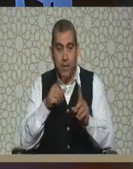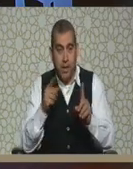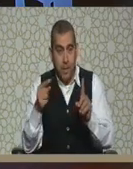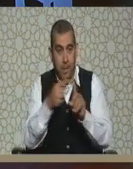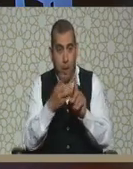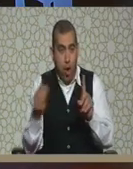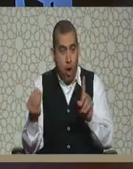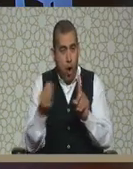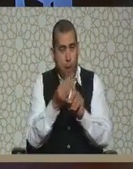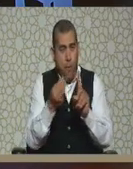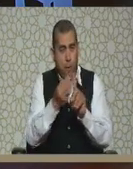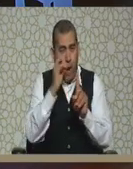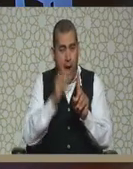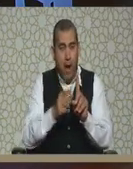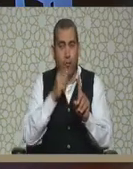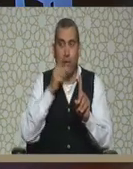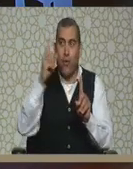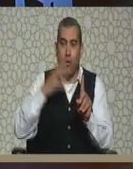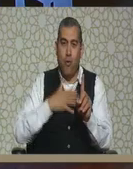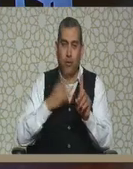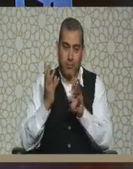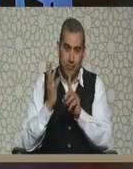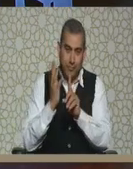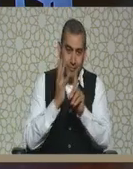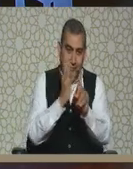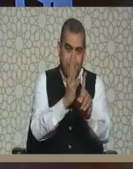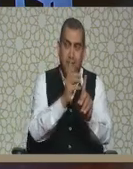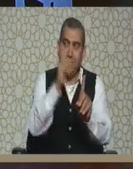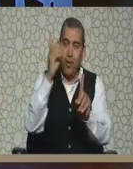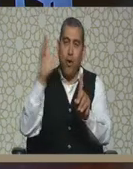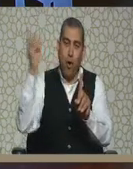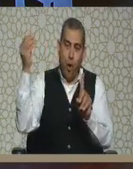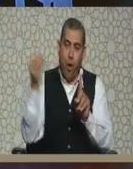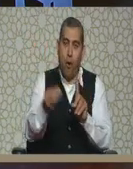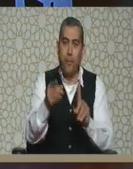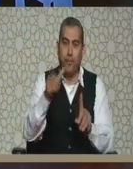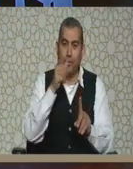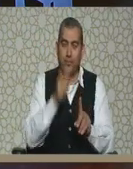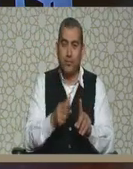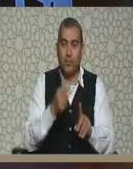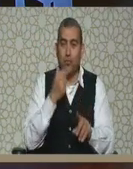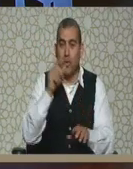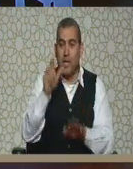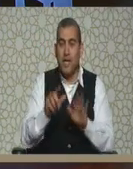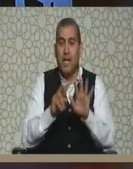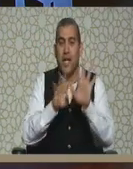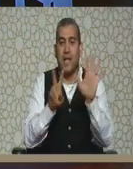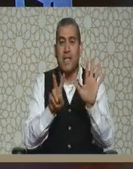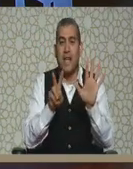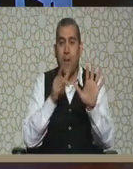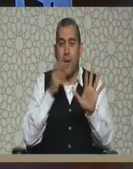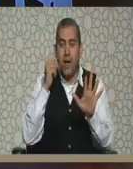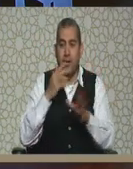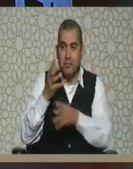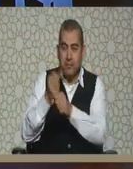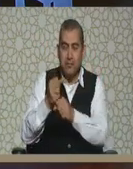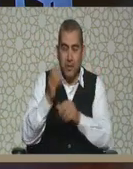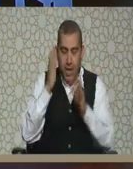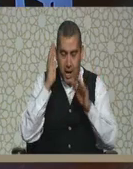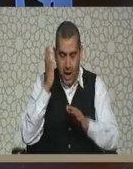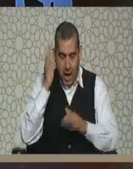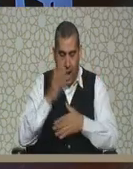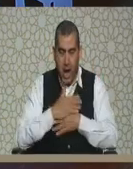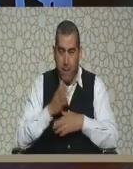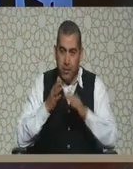بيه وهو دوت اللي خلى الرجل في السبعه لما قلبه تعلق بالمساجد تعلق بالله وتتعلق